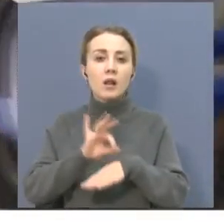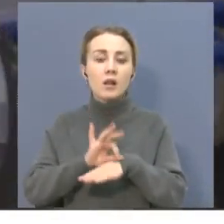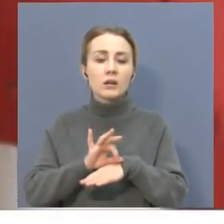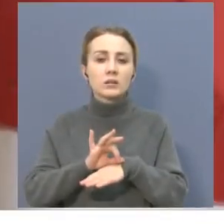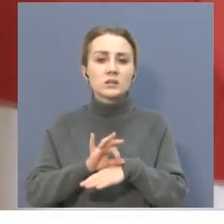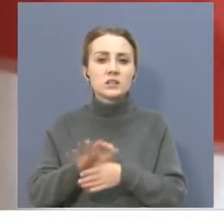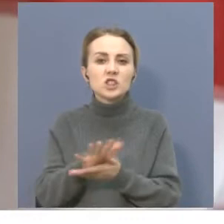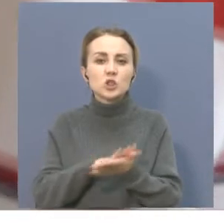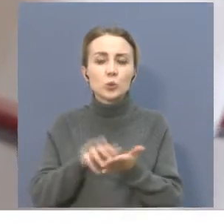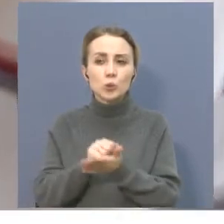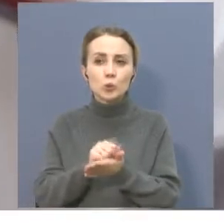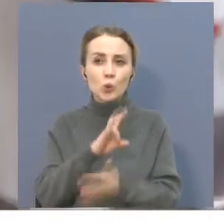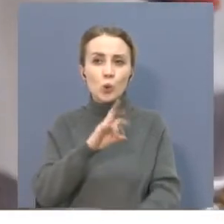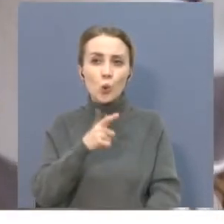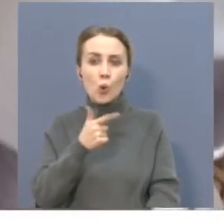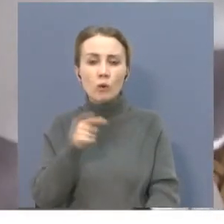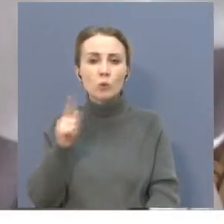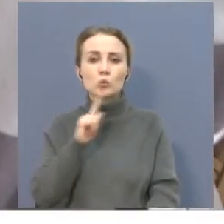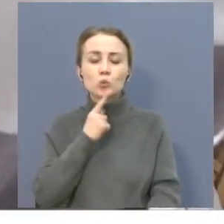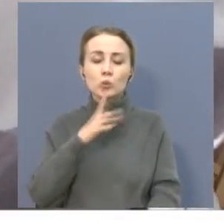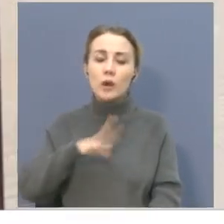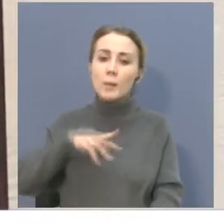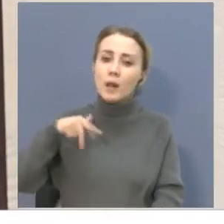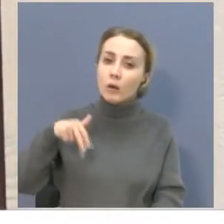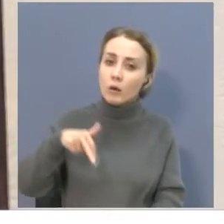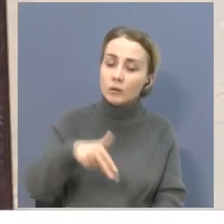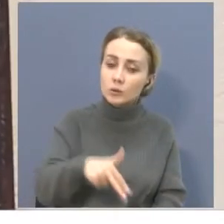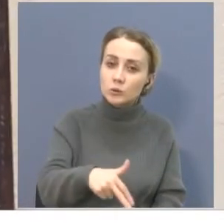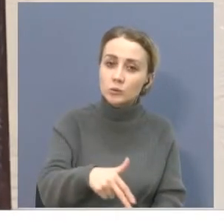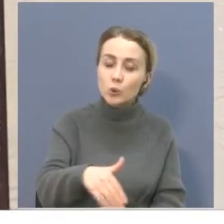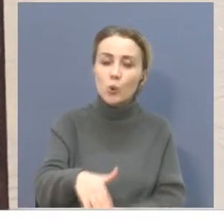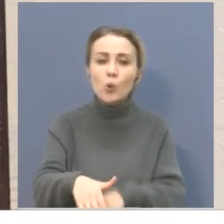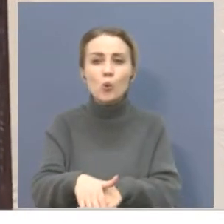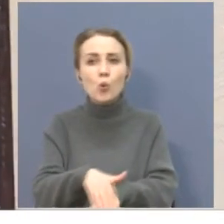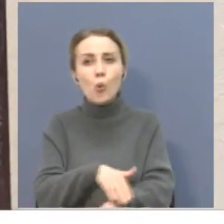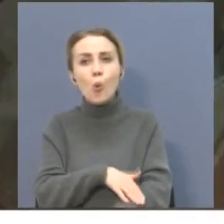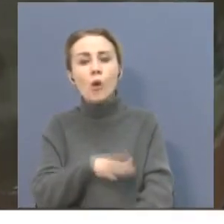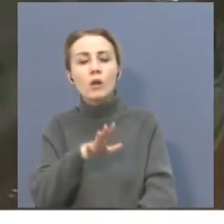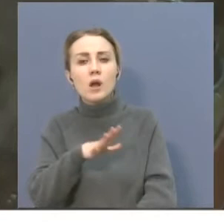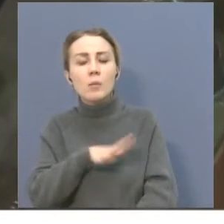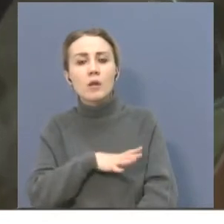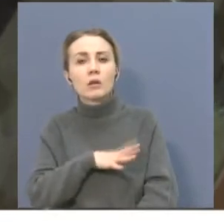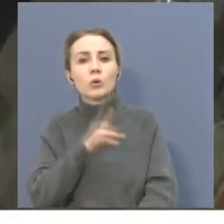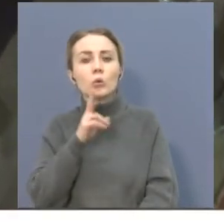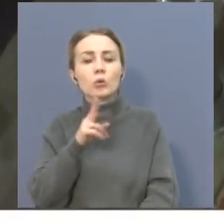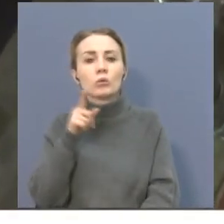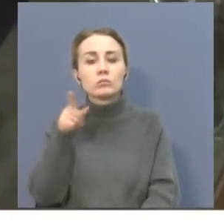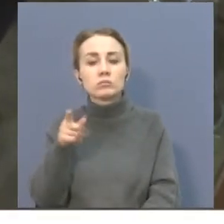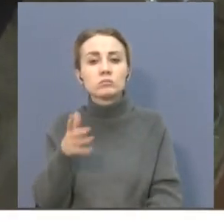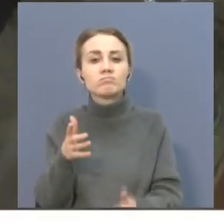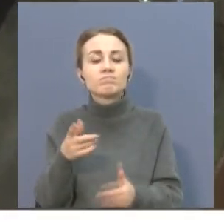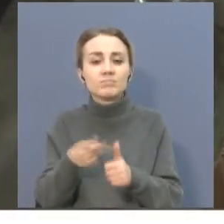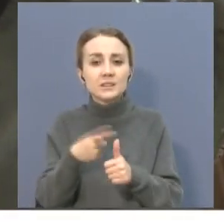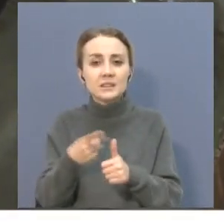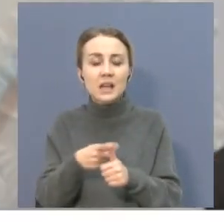түсті дизайндерді интернеттен өзі іздеп табады. Оның өнімдеріне сұраныс та жоғары. Ал түскен қаржыға дертке шалдыққан балаларға